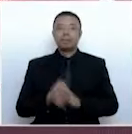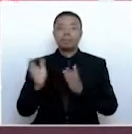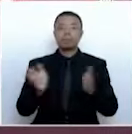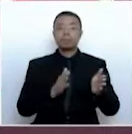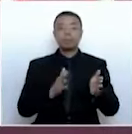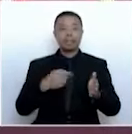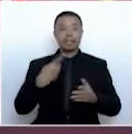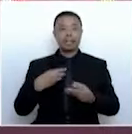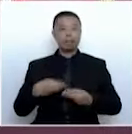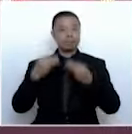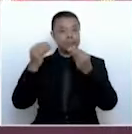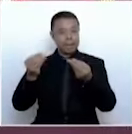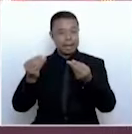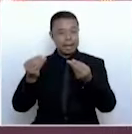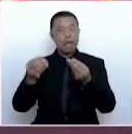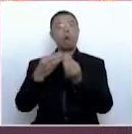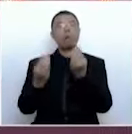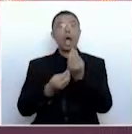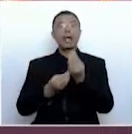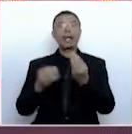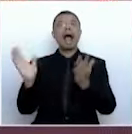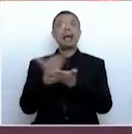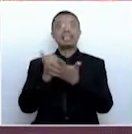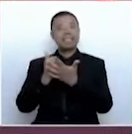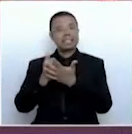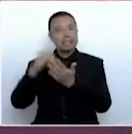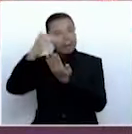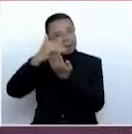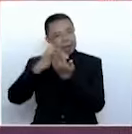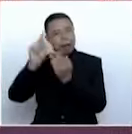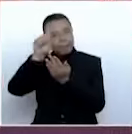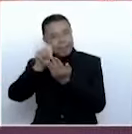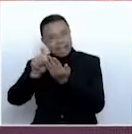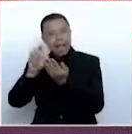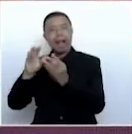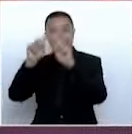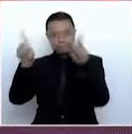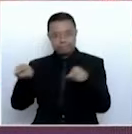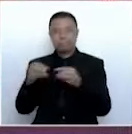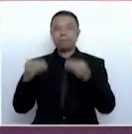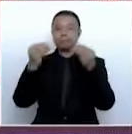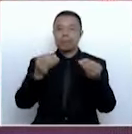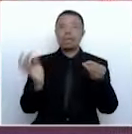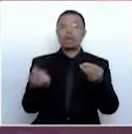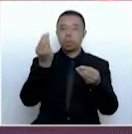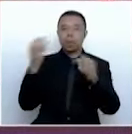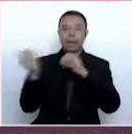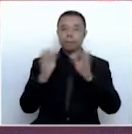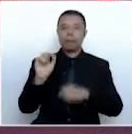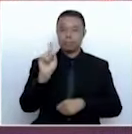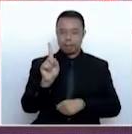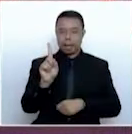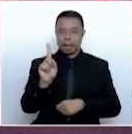Selanjutnya penyerahan secara simbolis pertanyaan hasil rumusan para panelis oleh ketua panelis debat